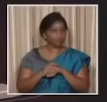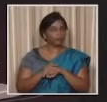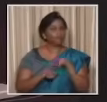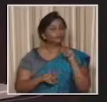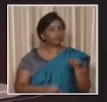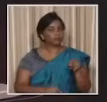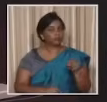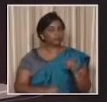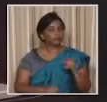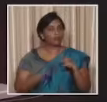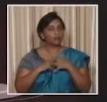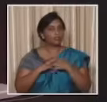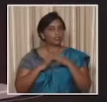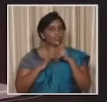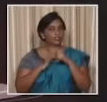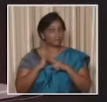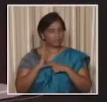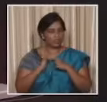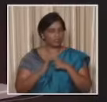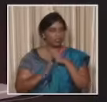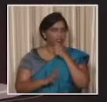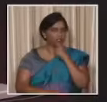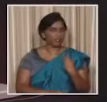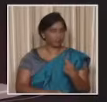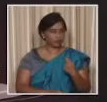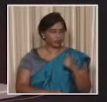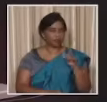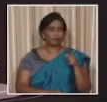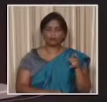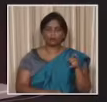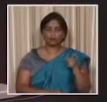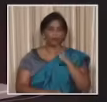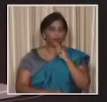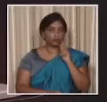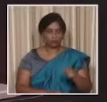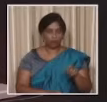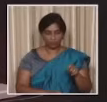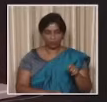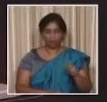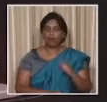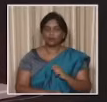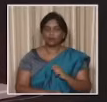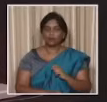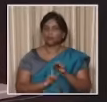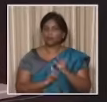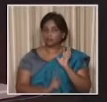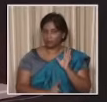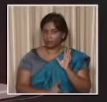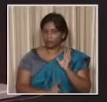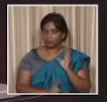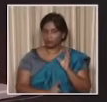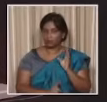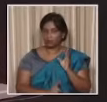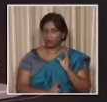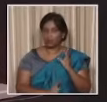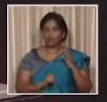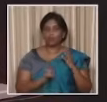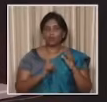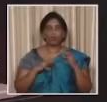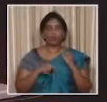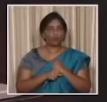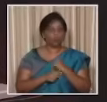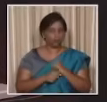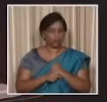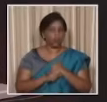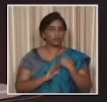ඒක වසන්ත ජිනදාස විශ්‍රාමික මහාධිකරණ විනිසුරු සභාපති. W.P.